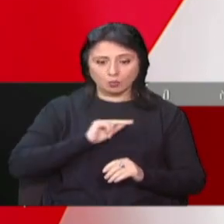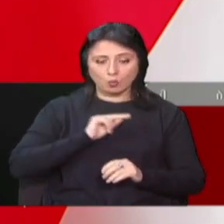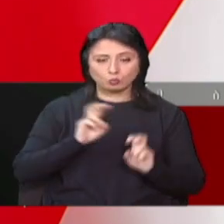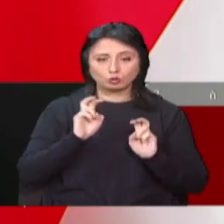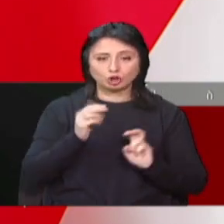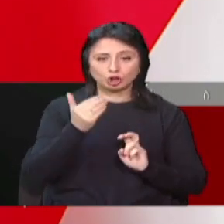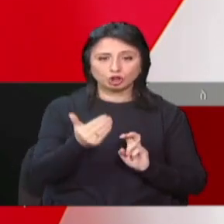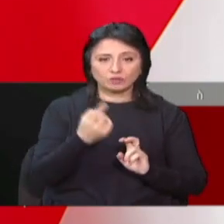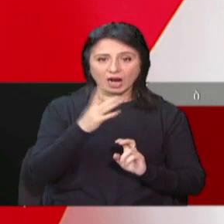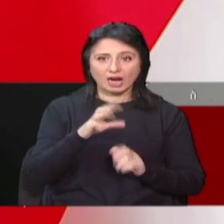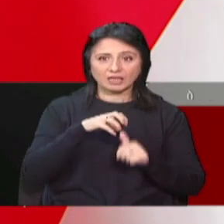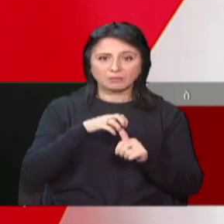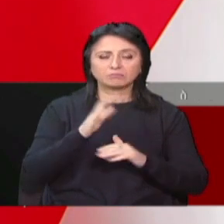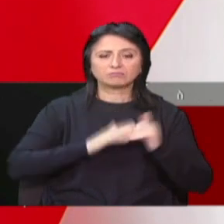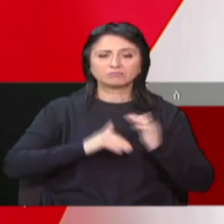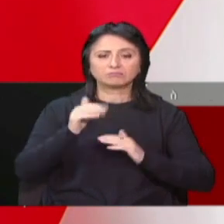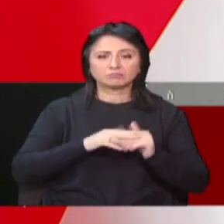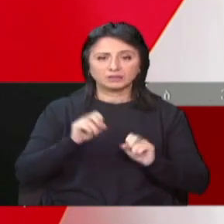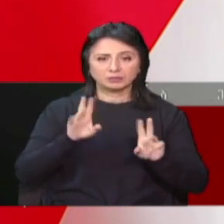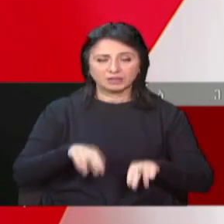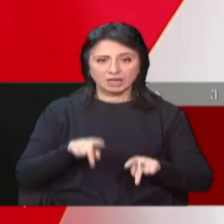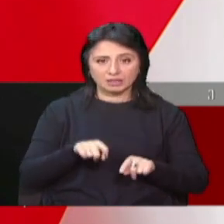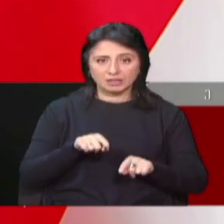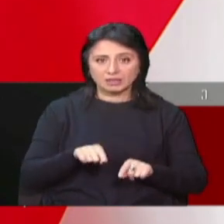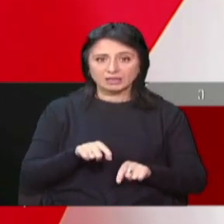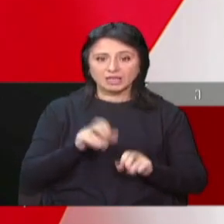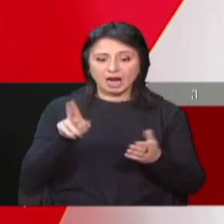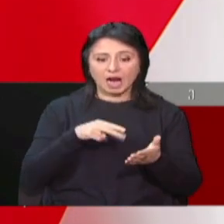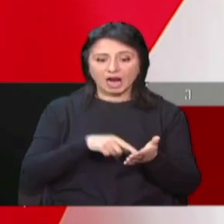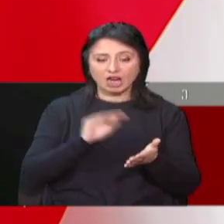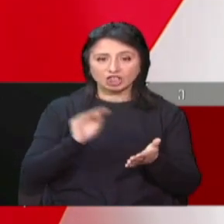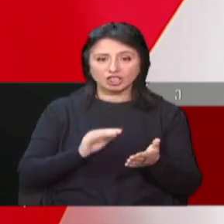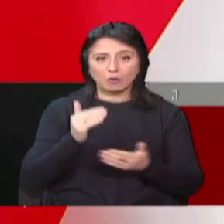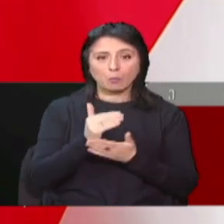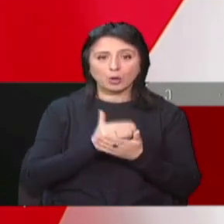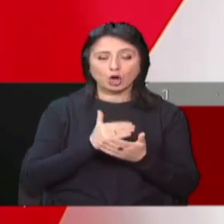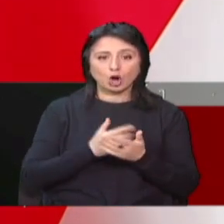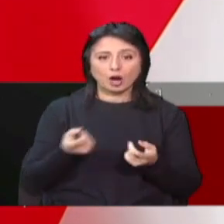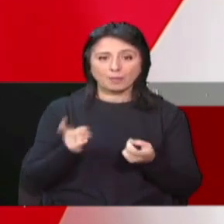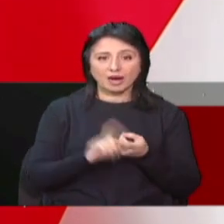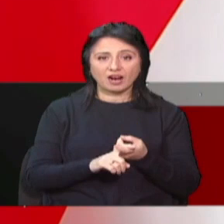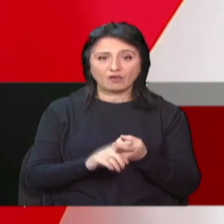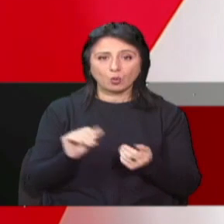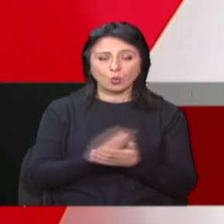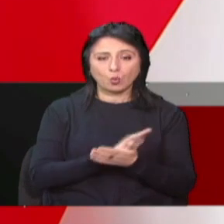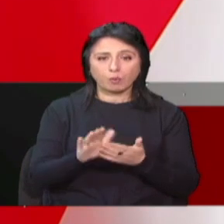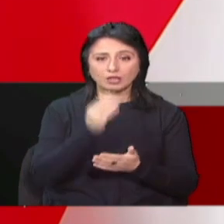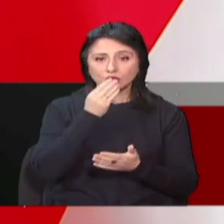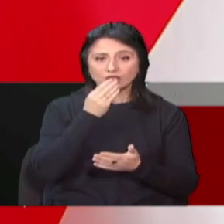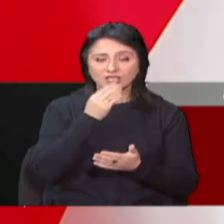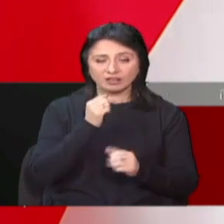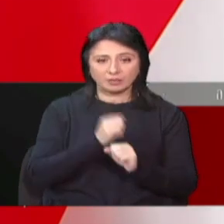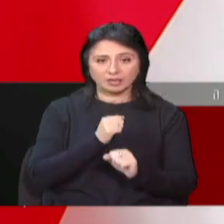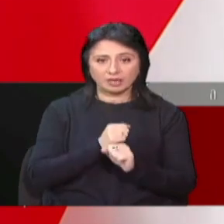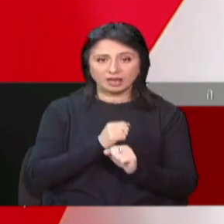მომუშავე არაერთი მაღალკვალიფიციური სპეციალისტი. ეს ანგარიში არის გაწერილი პროგრამა და ეხება უფასო კვების